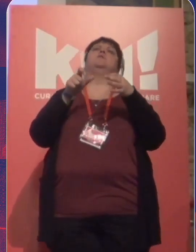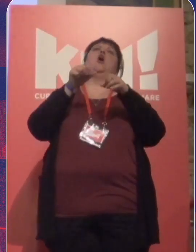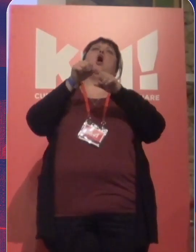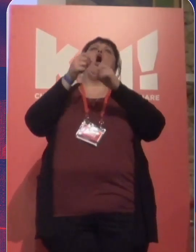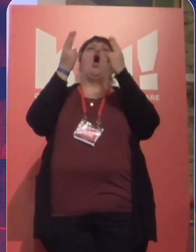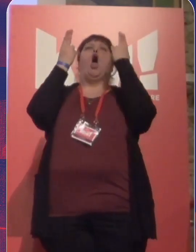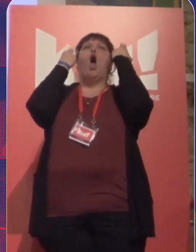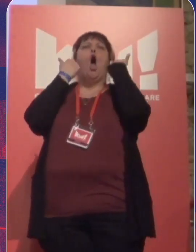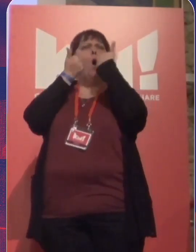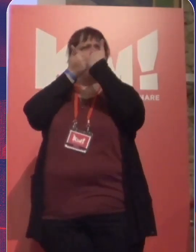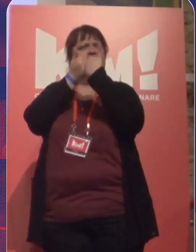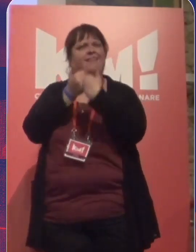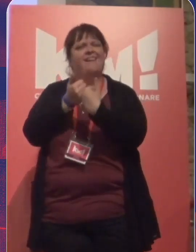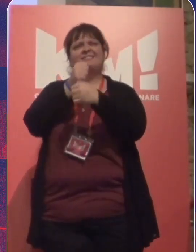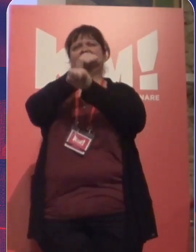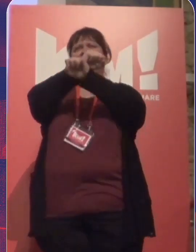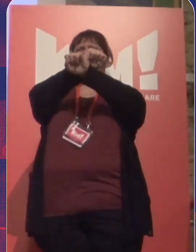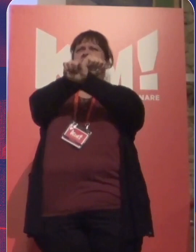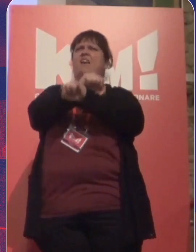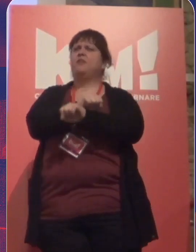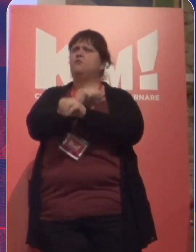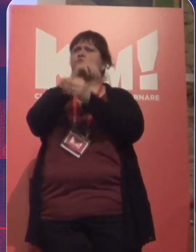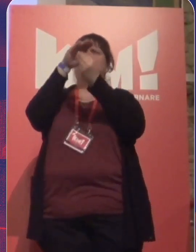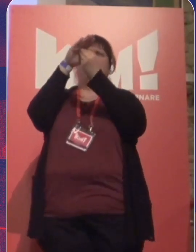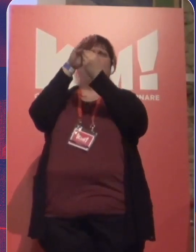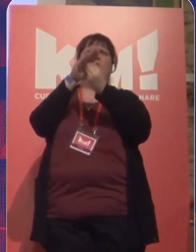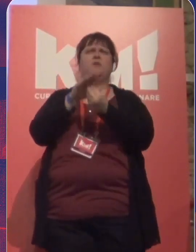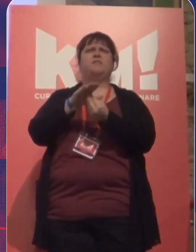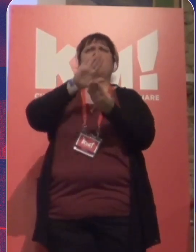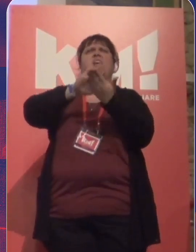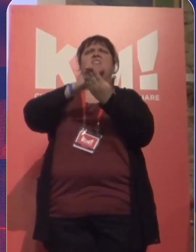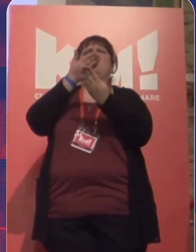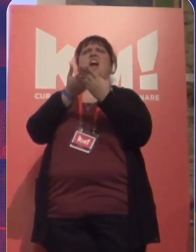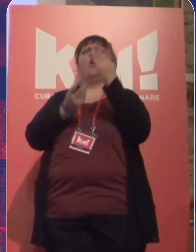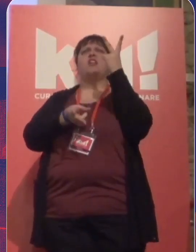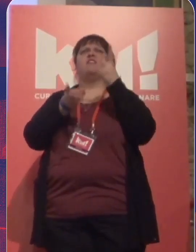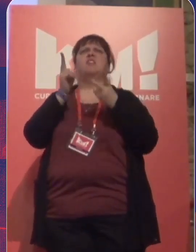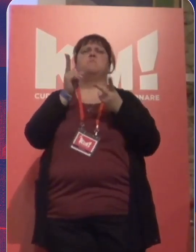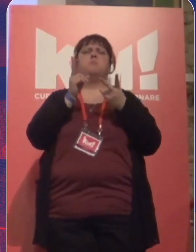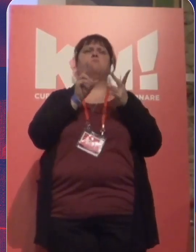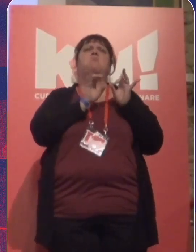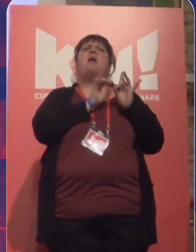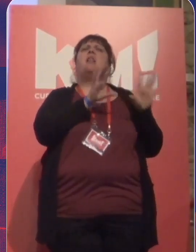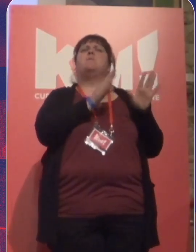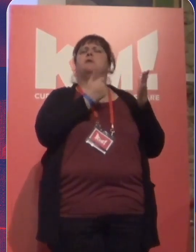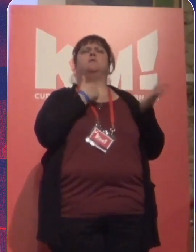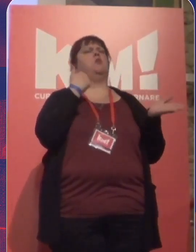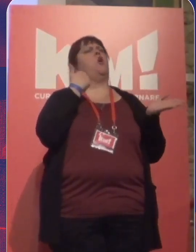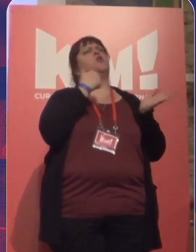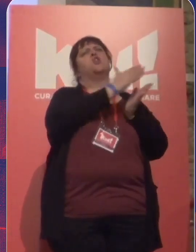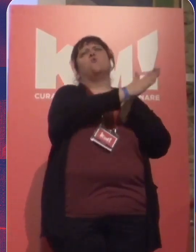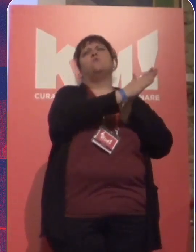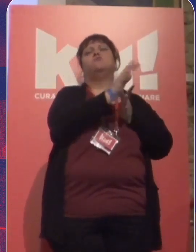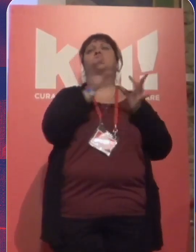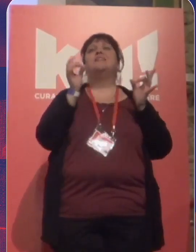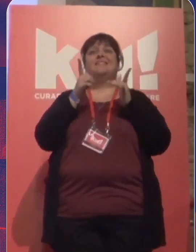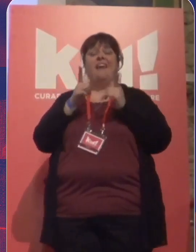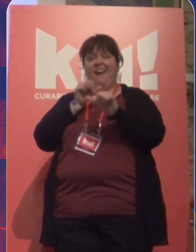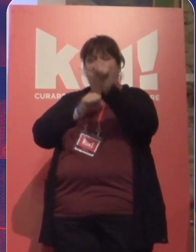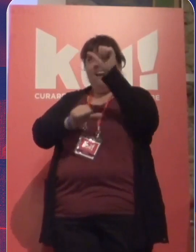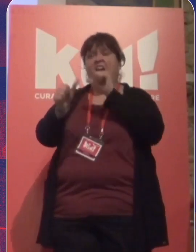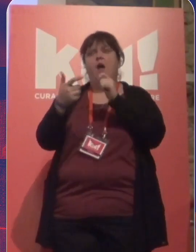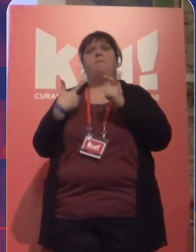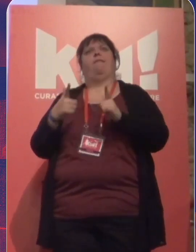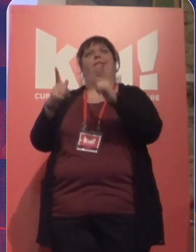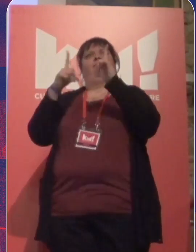sottomissione in cambio quindi la rinuncia della libertà in cambio della sicurezza e questo il nucleo